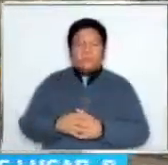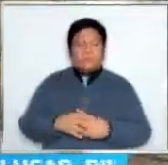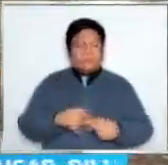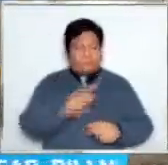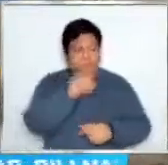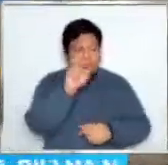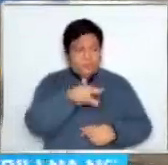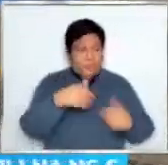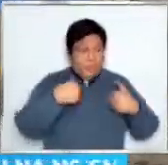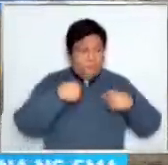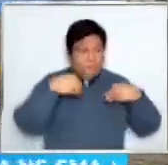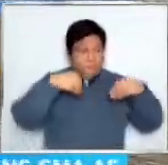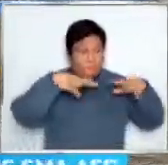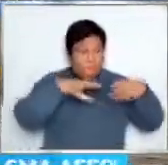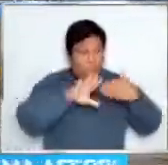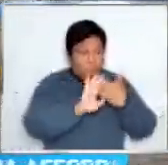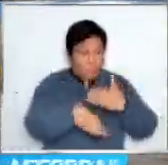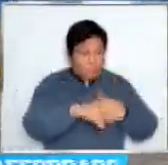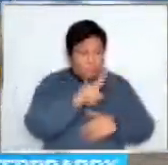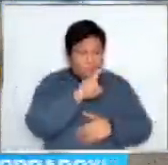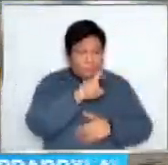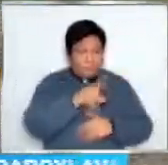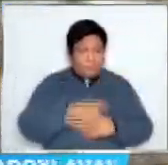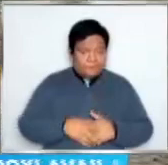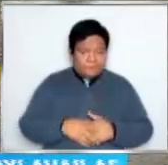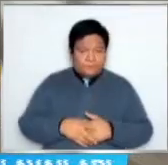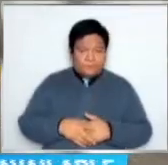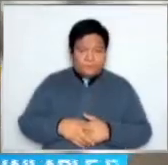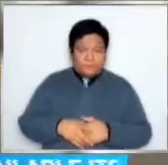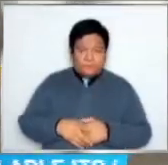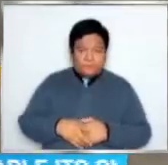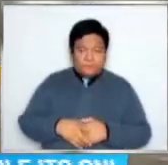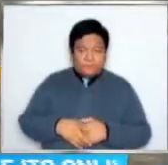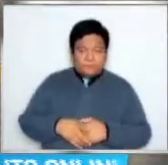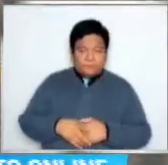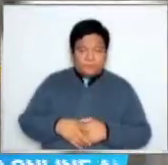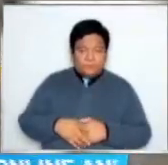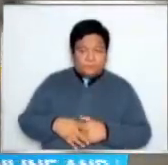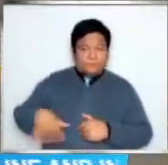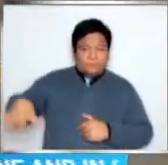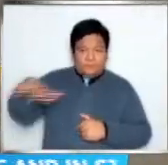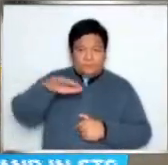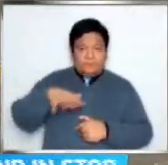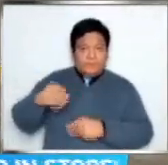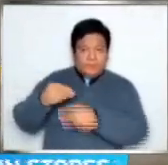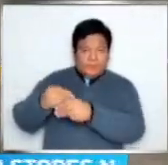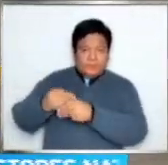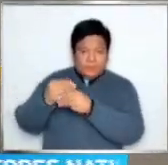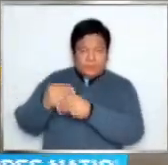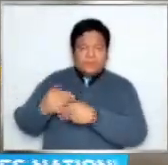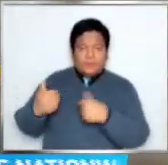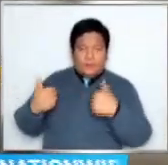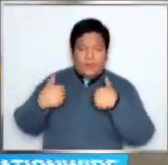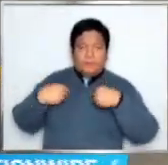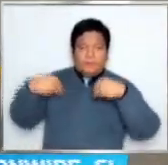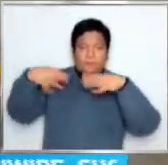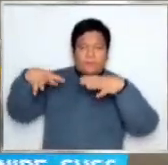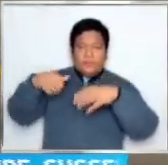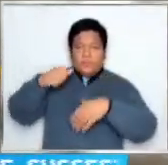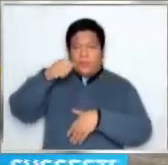inyo? Sir Rafi, sa sunod ng Masbate, balik normal na yung supply ng kuryente. Actually, kahapon, alasing ko ng